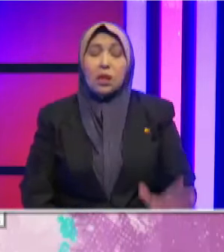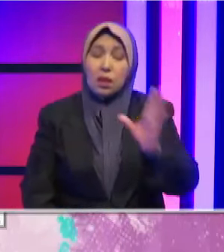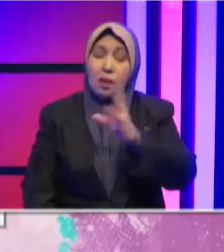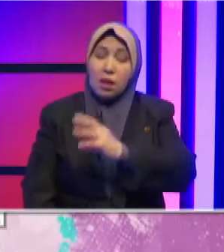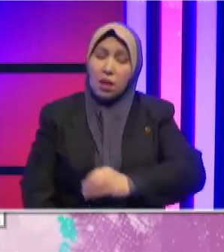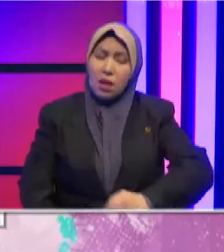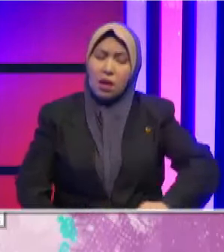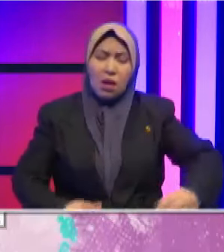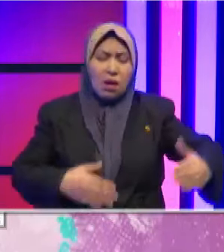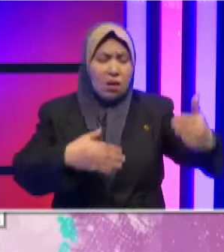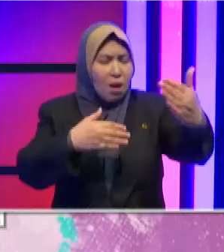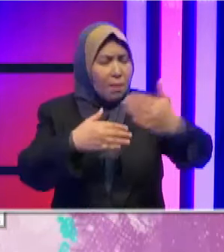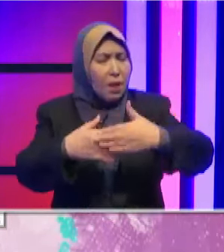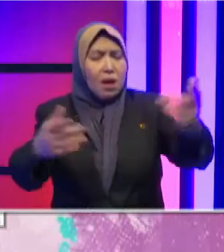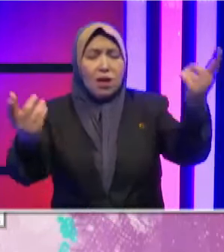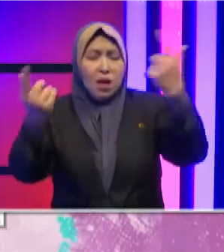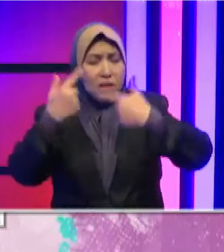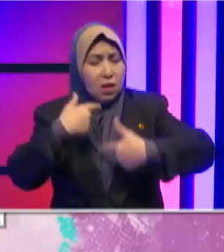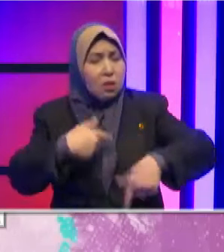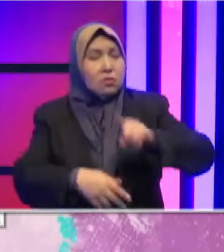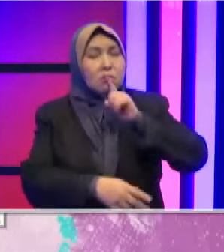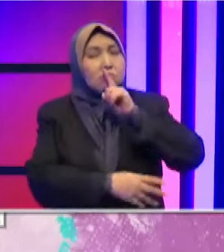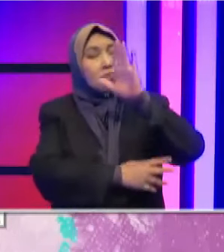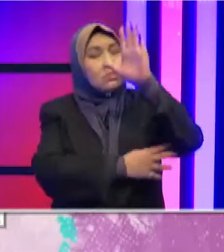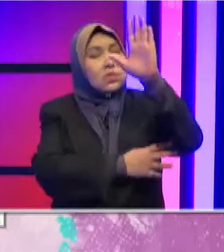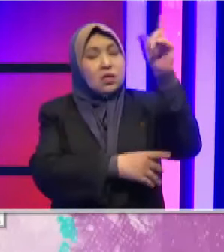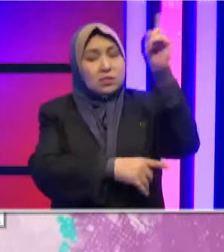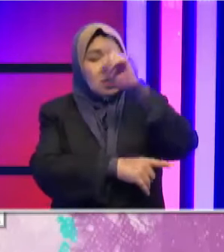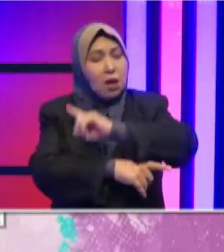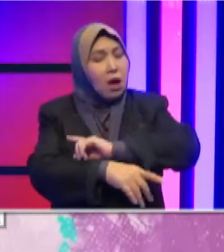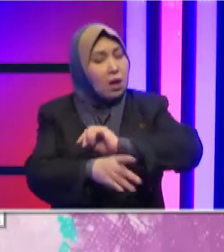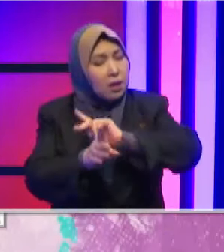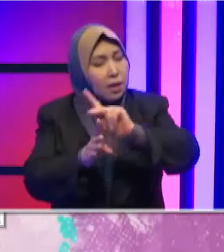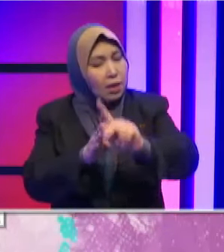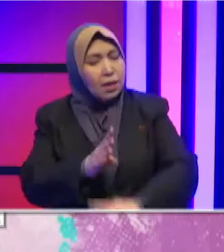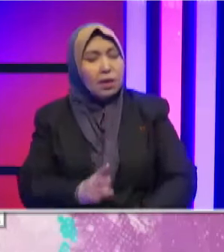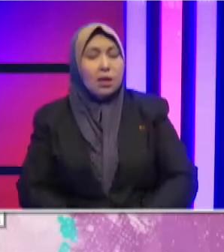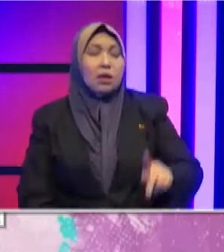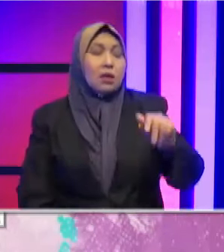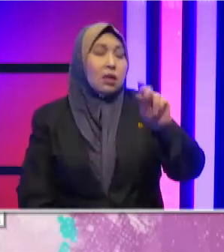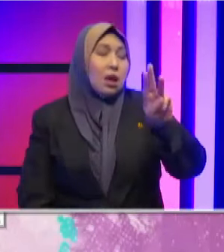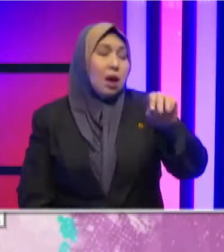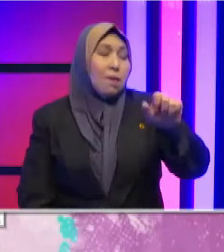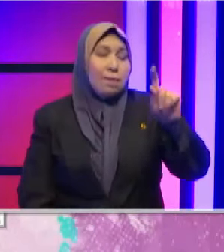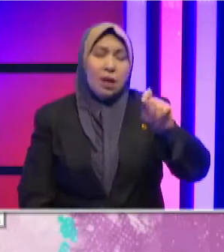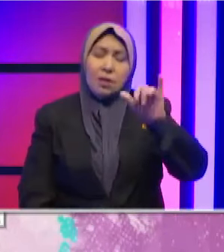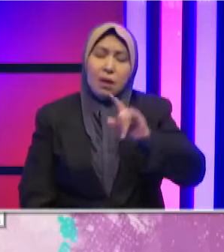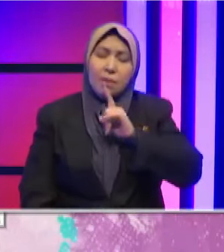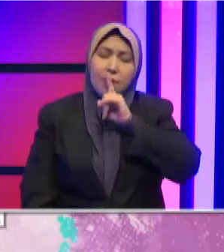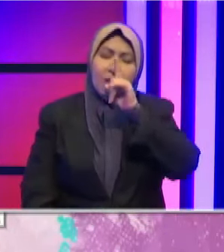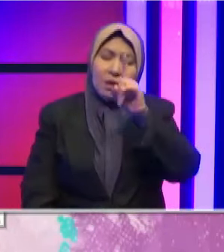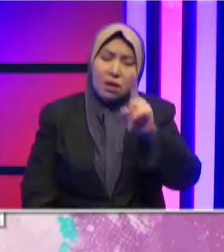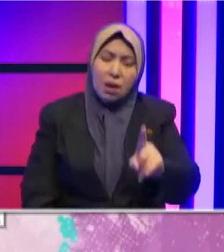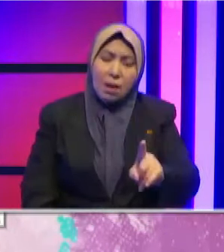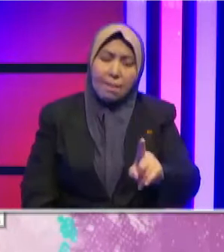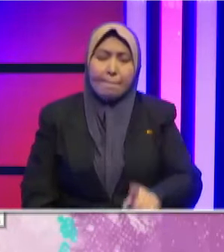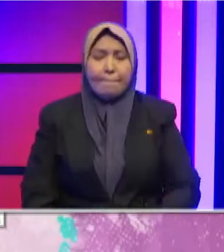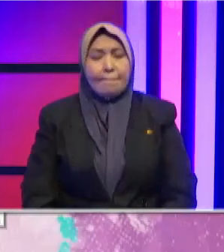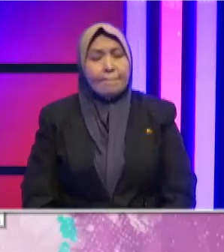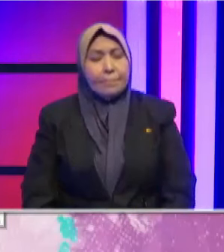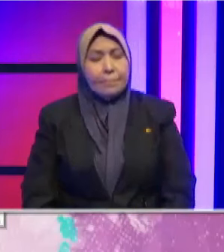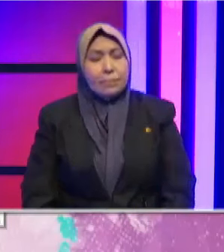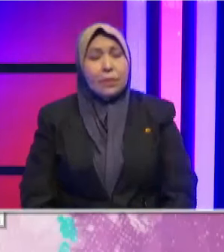walkot jawaban wa abdulhak huve Indah Iya Sworo